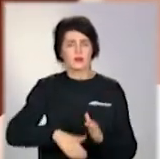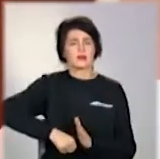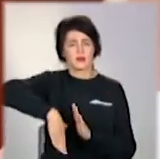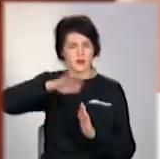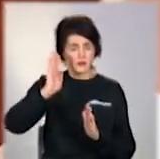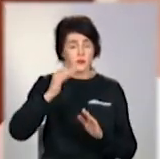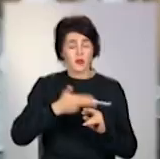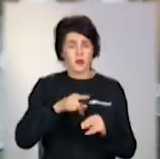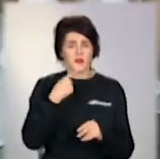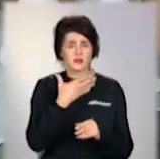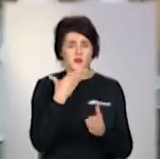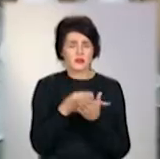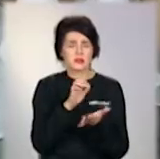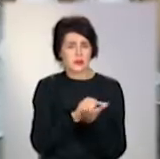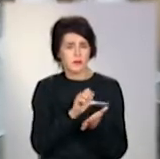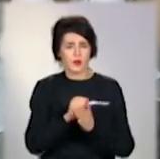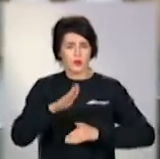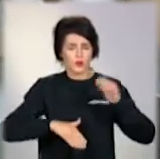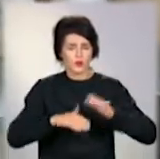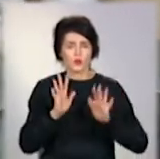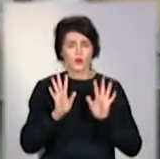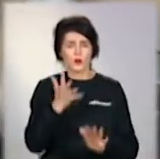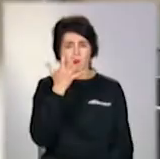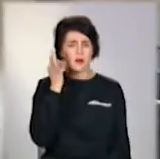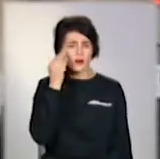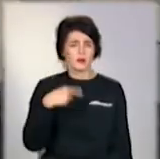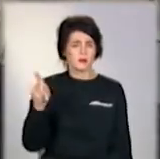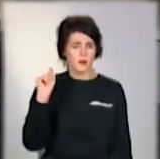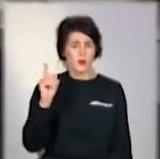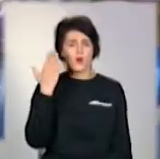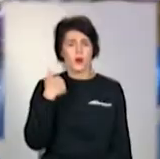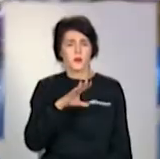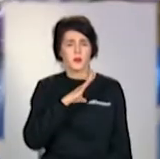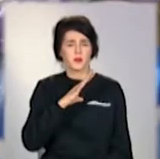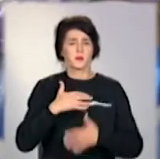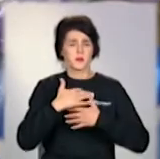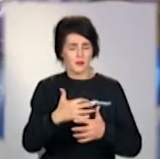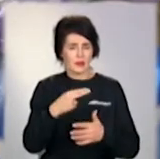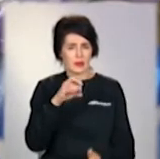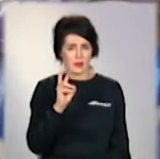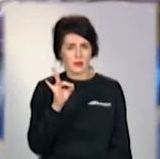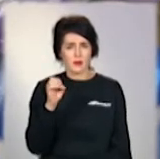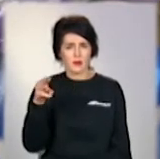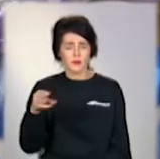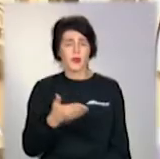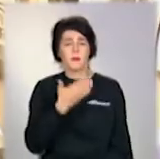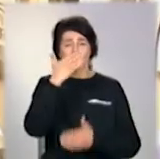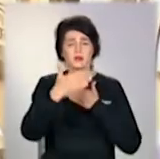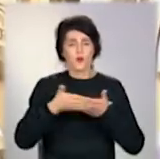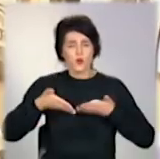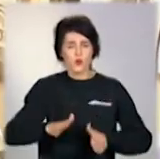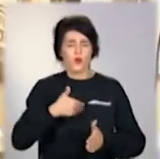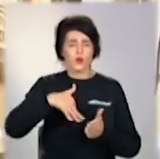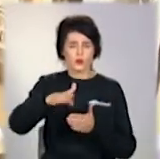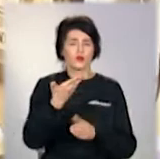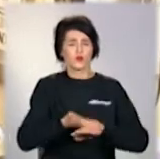дитинства. Втім, цим ремеслом почала займатися тільки 5 років тому, коли була в декреті. Незадовго до пологів було важко ходити,